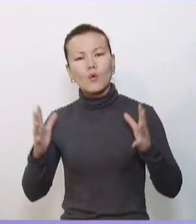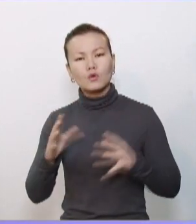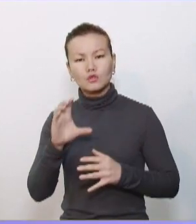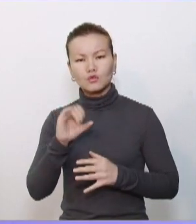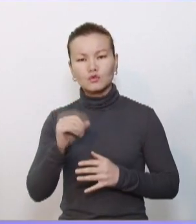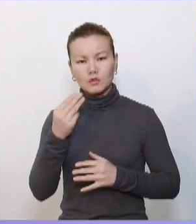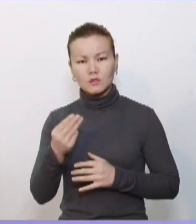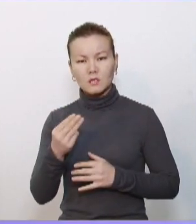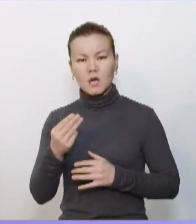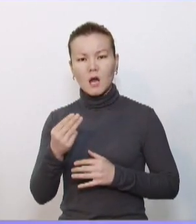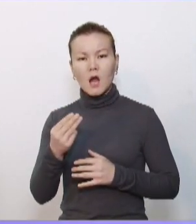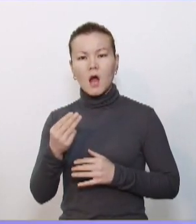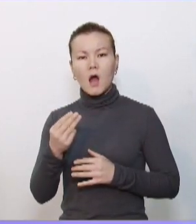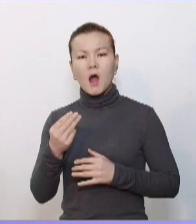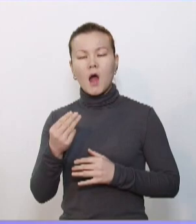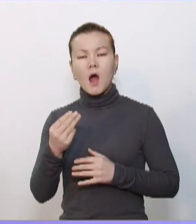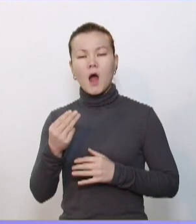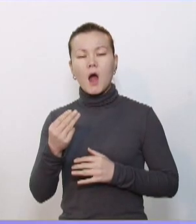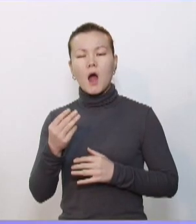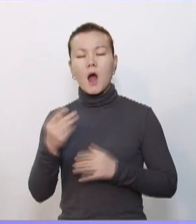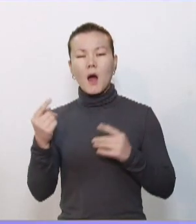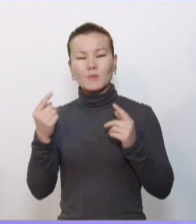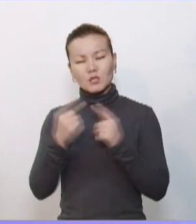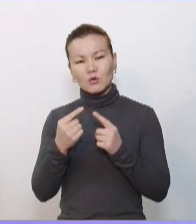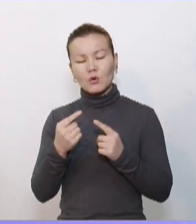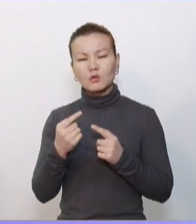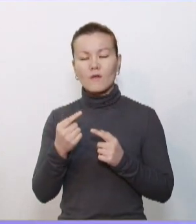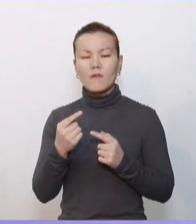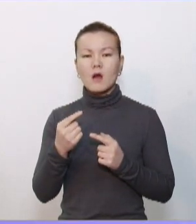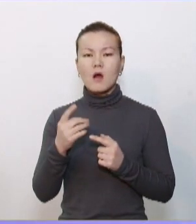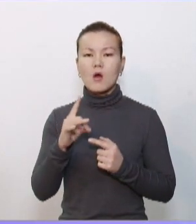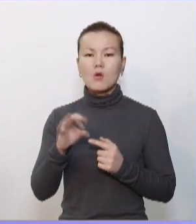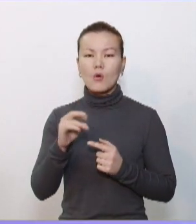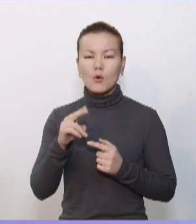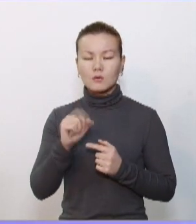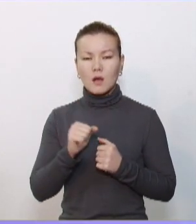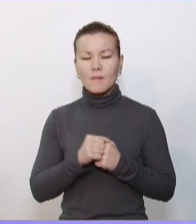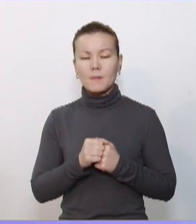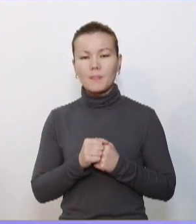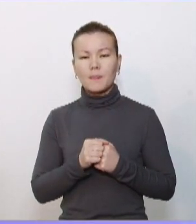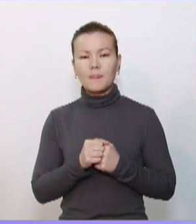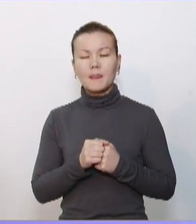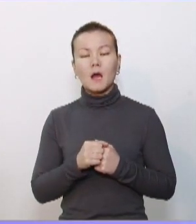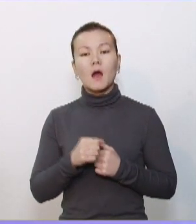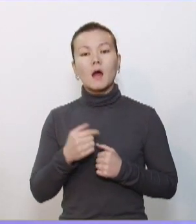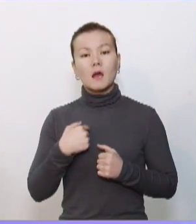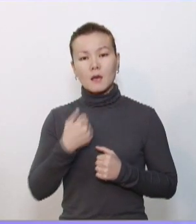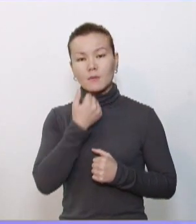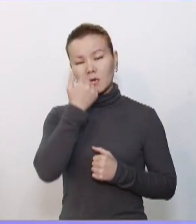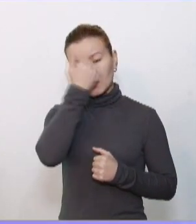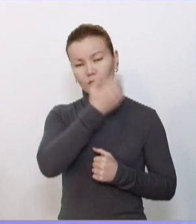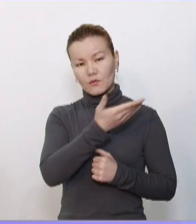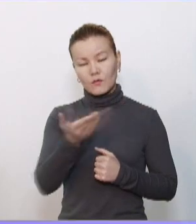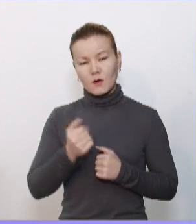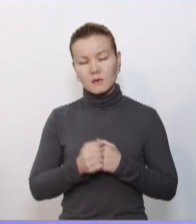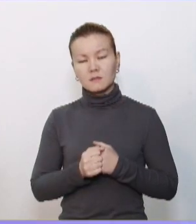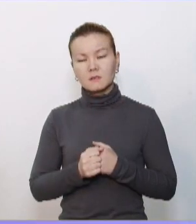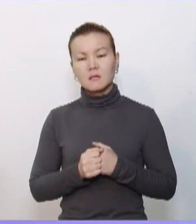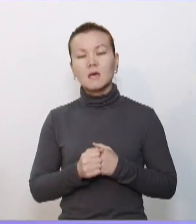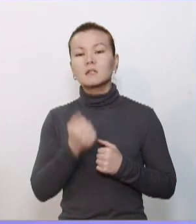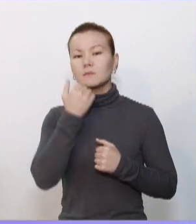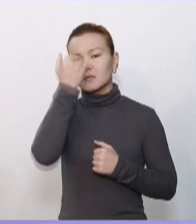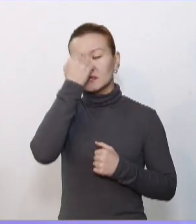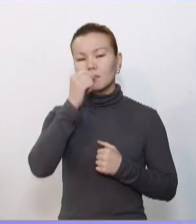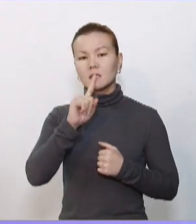существительных определенного рода? Я благодарю всех за внимание. Спасибо